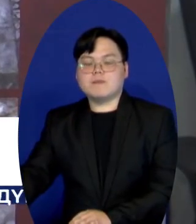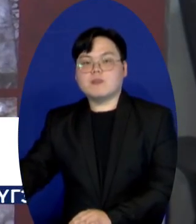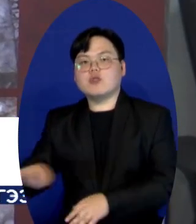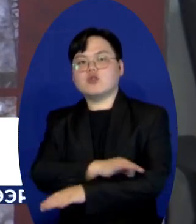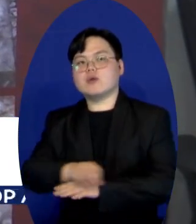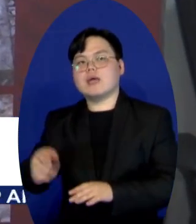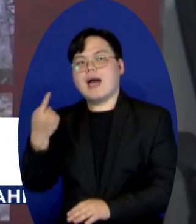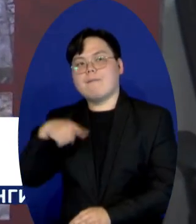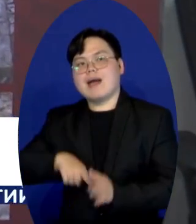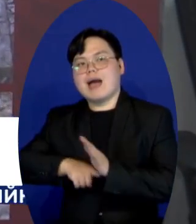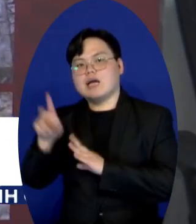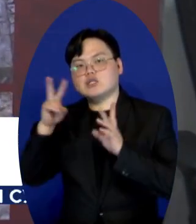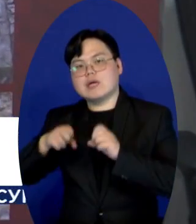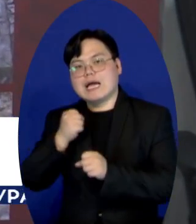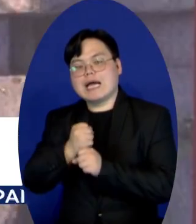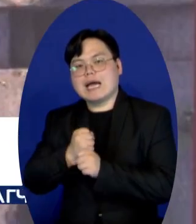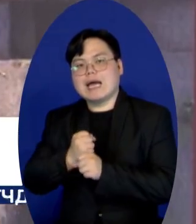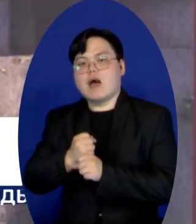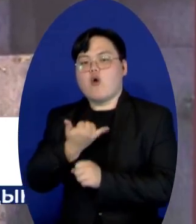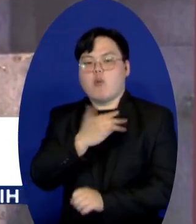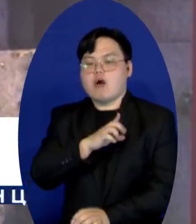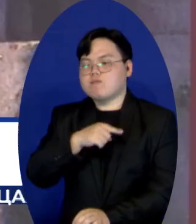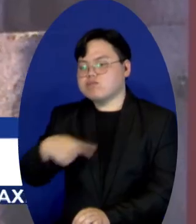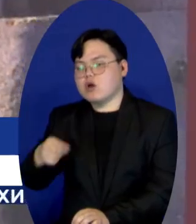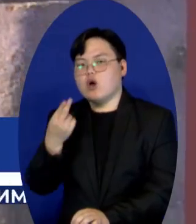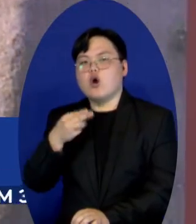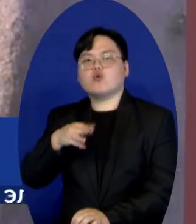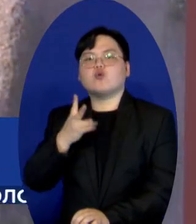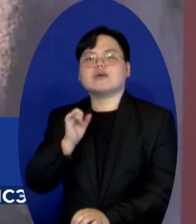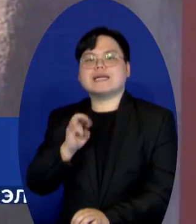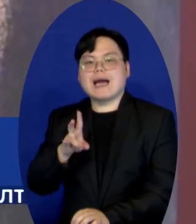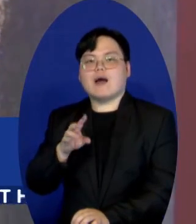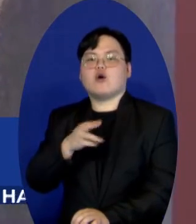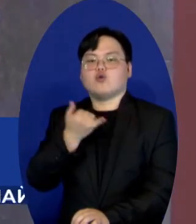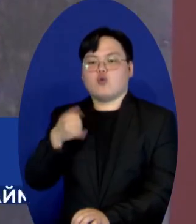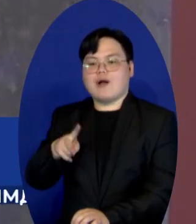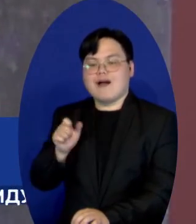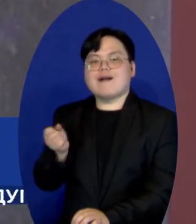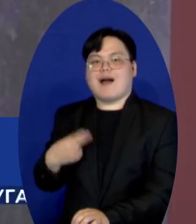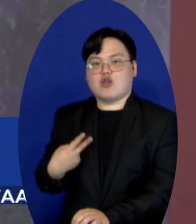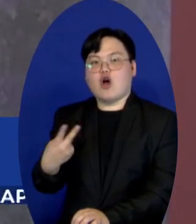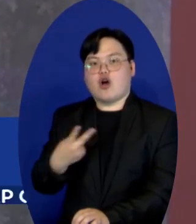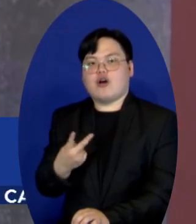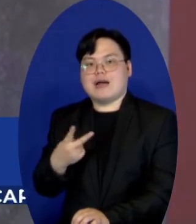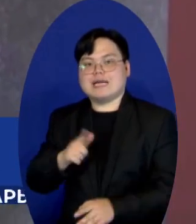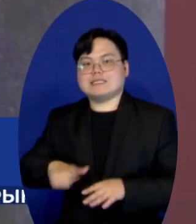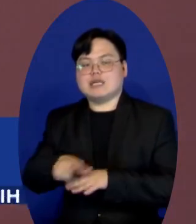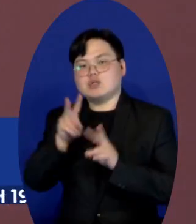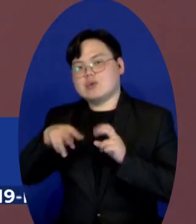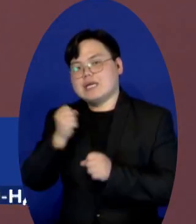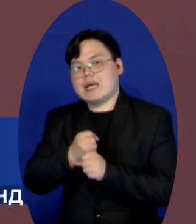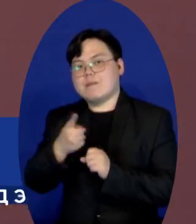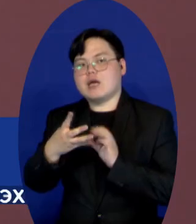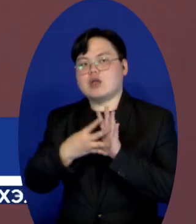Төслийн хамгийн анхны судалгааны ажил нийслэлтэд хамгийн ойр барилах Түргэний Балгас туулын хар түн орд. Энэхүү ордын судалгааны ажил 1970